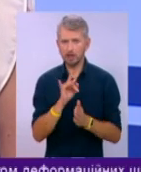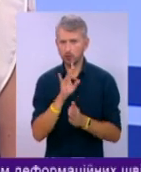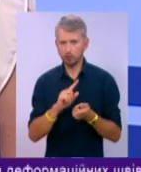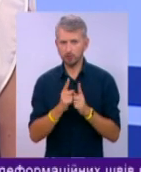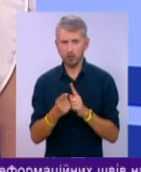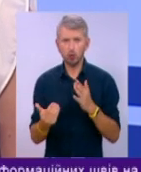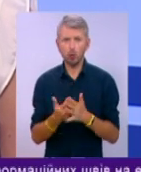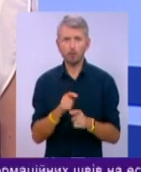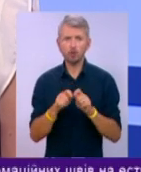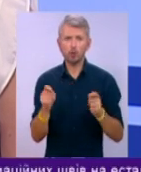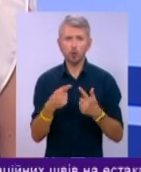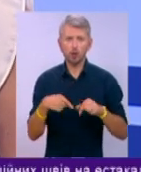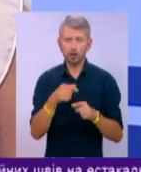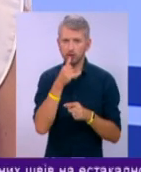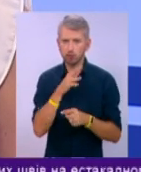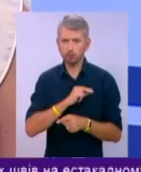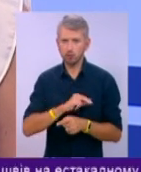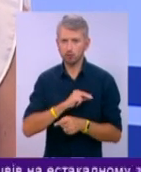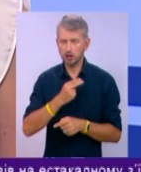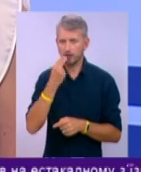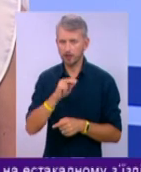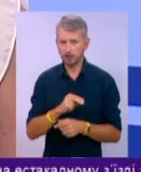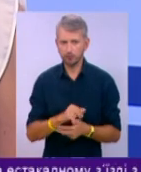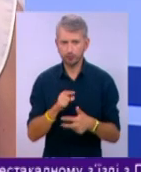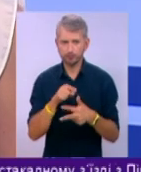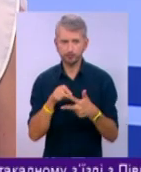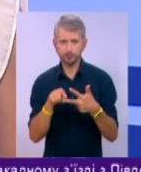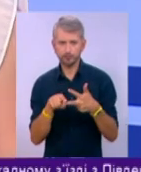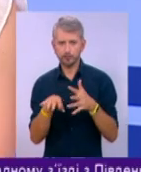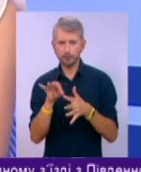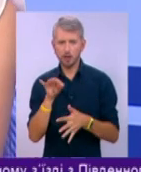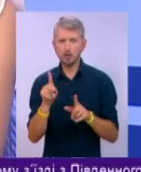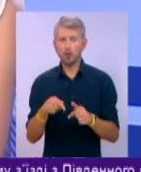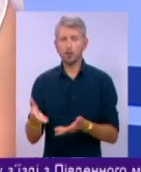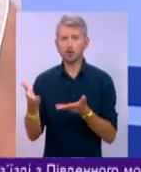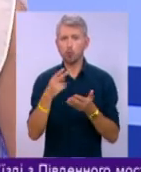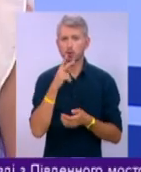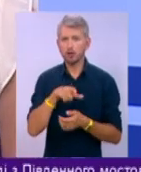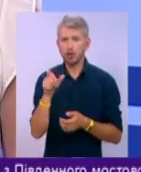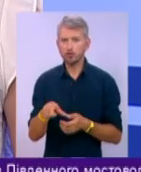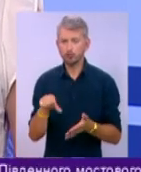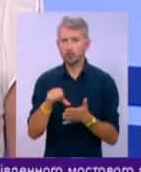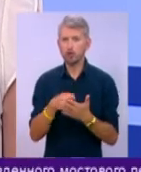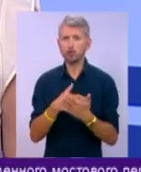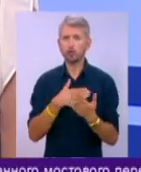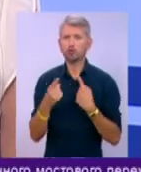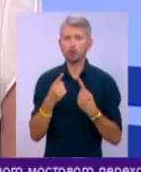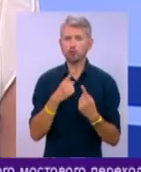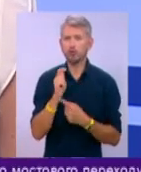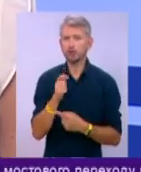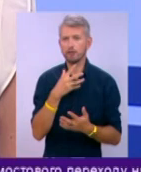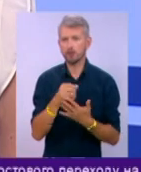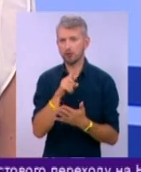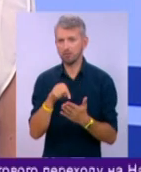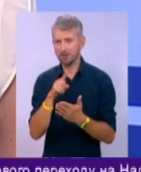змінена, новостворені органи не зможуть працювати ефективно. Також запрошую шановних глядачів долучатися до нашої розмови, ставити свої